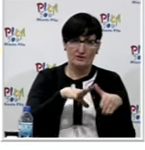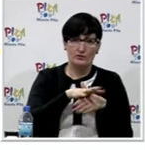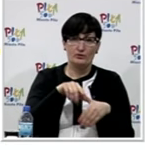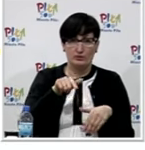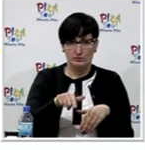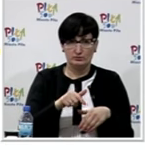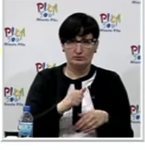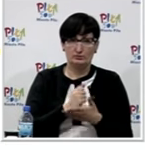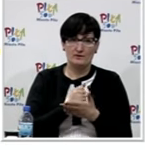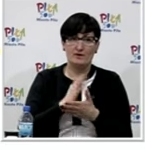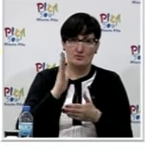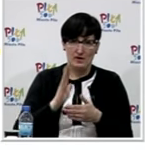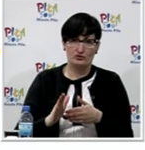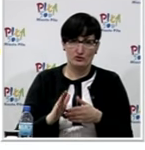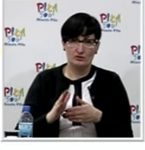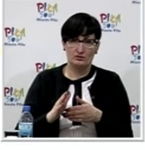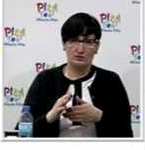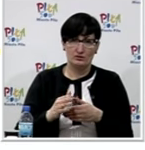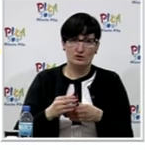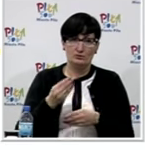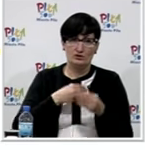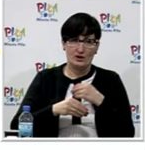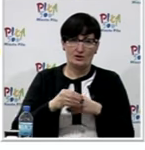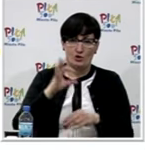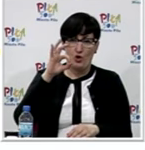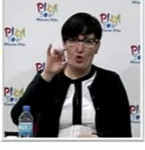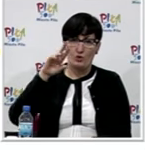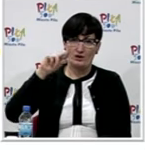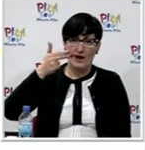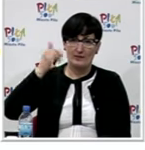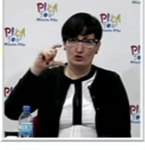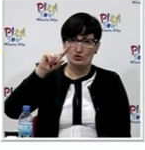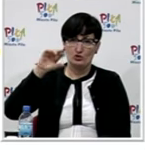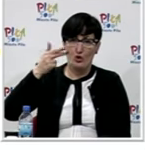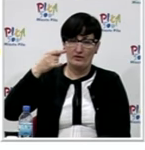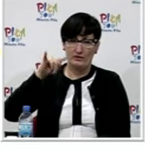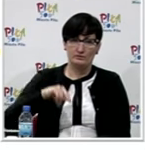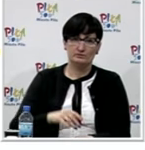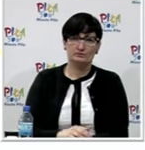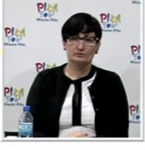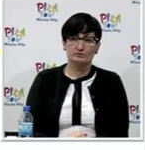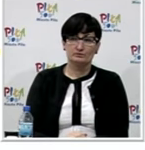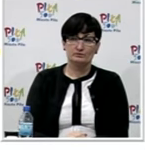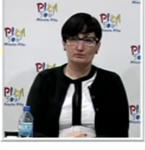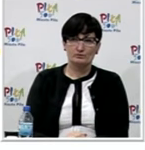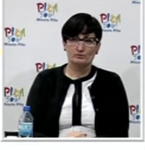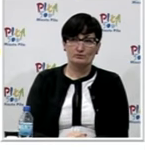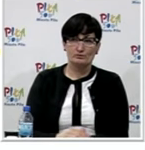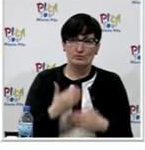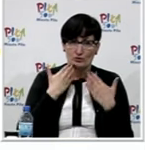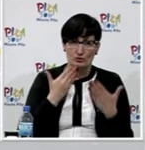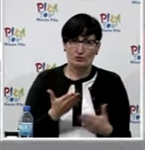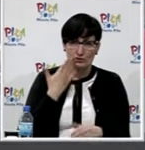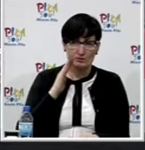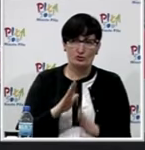przygotowany przetarg w formie przetargu ograniczonego do właścicieli nieruchomości sąsiednich. Dziękuję bardzo. Dziękuję bardzo.